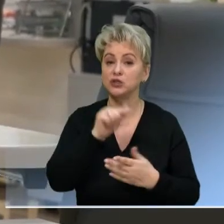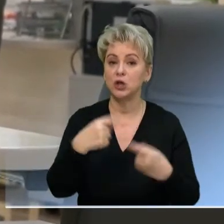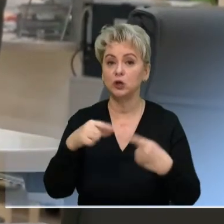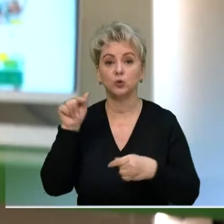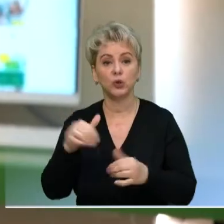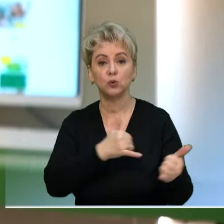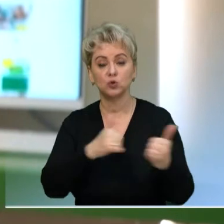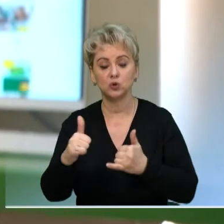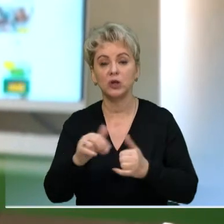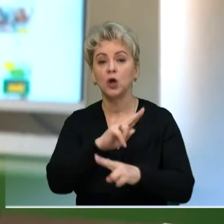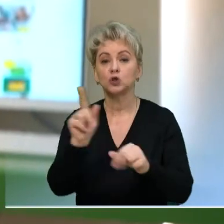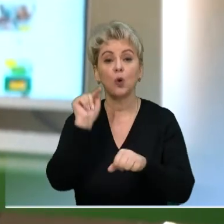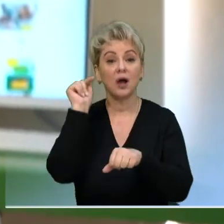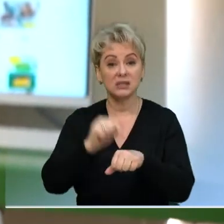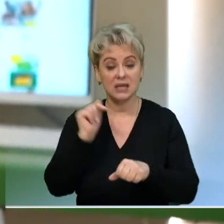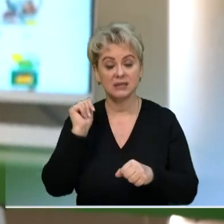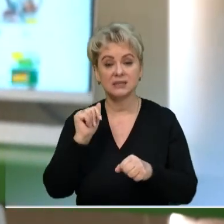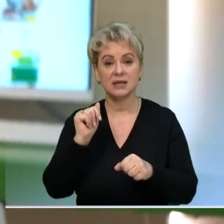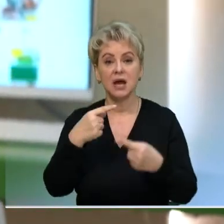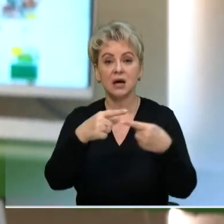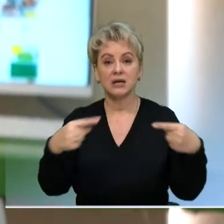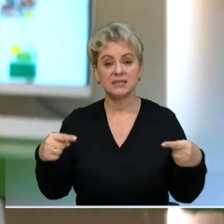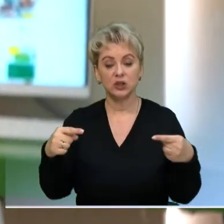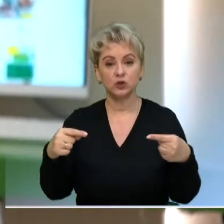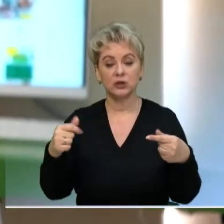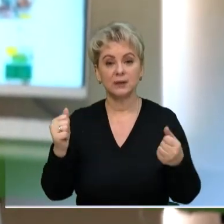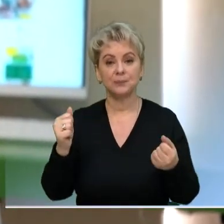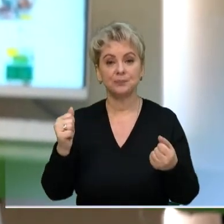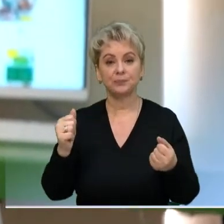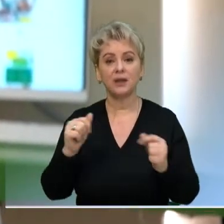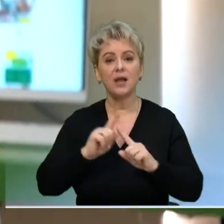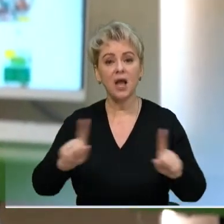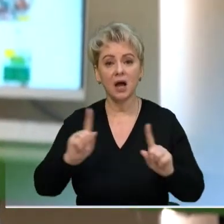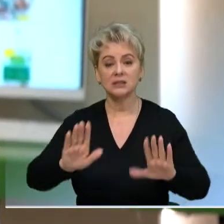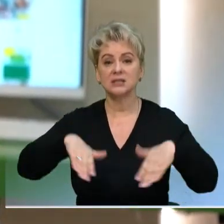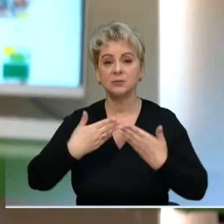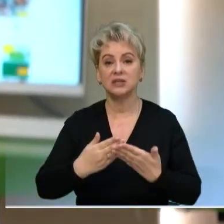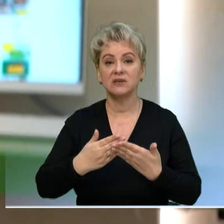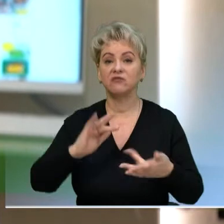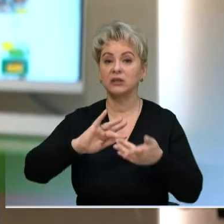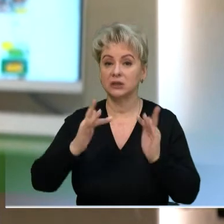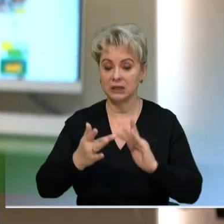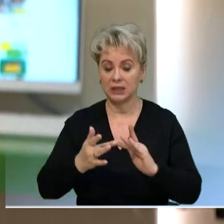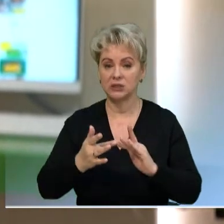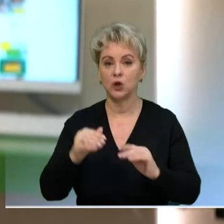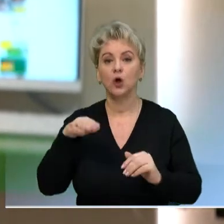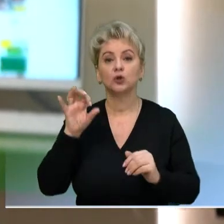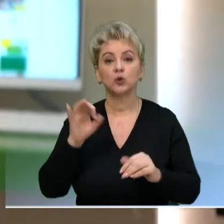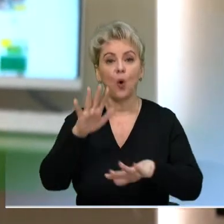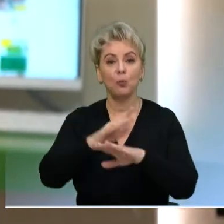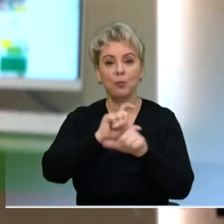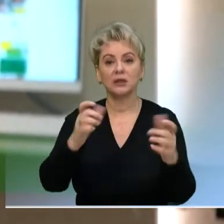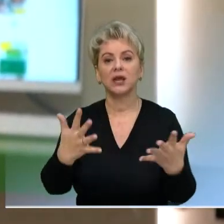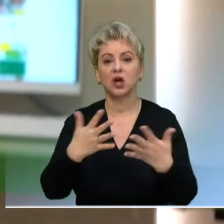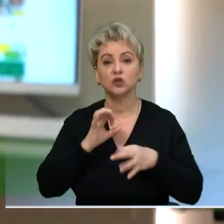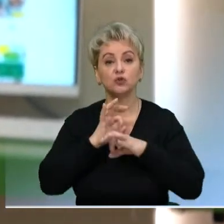иные услуги. Что касается различных акций, предложений в социальных сетях, то банки,